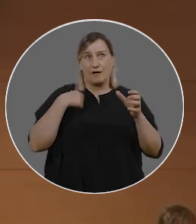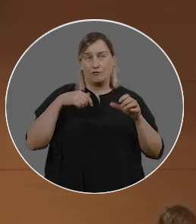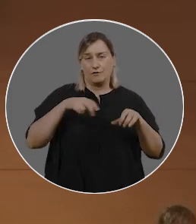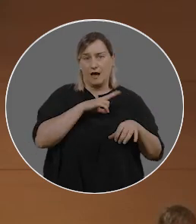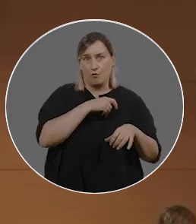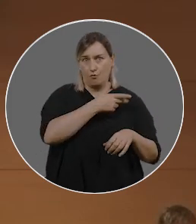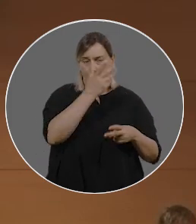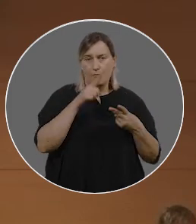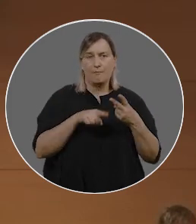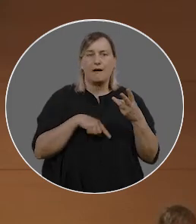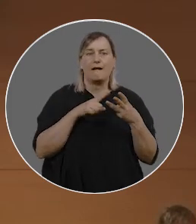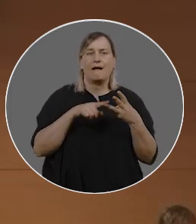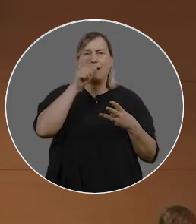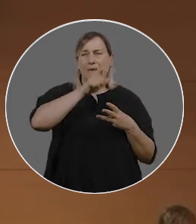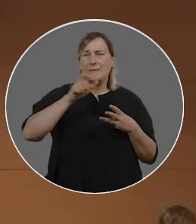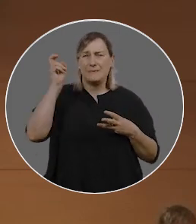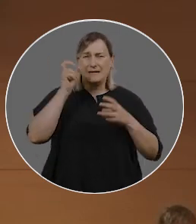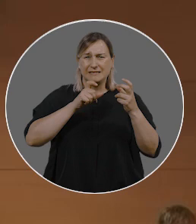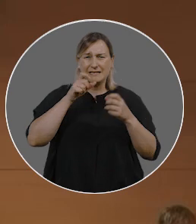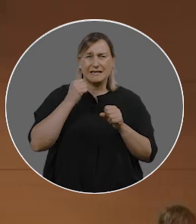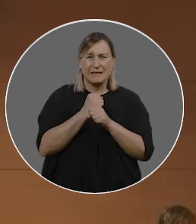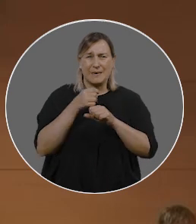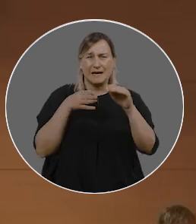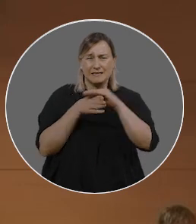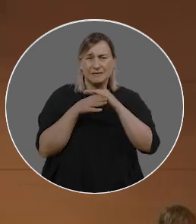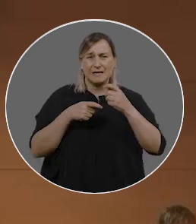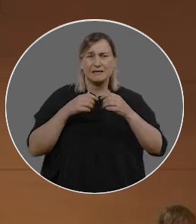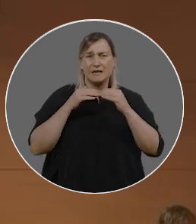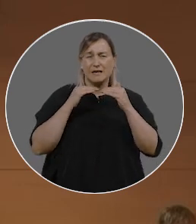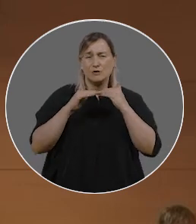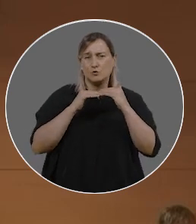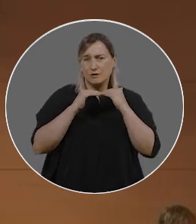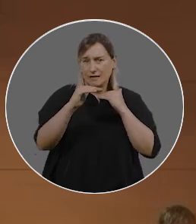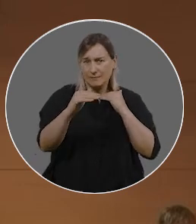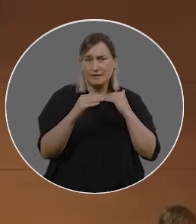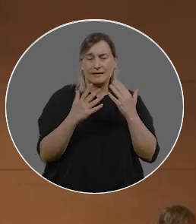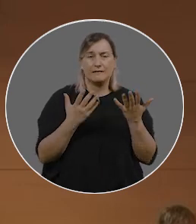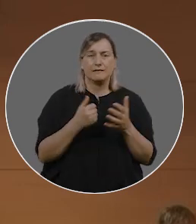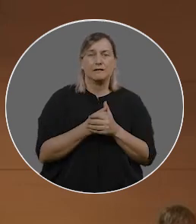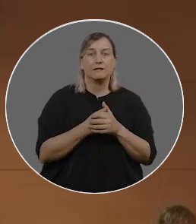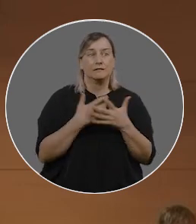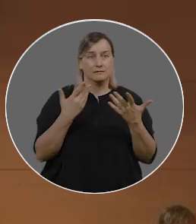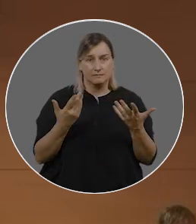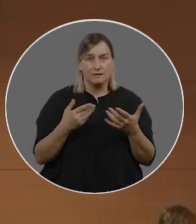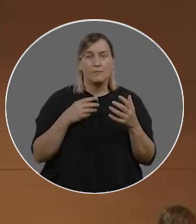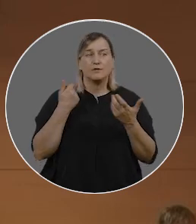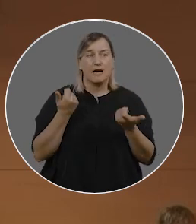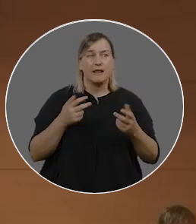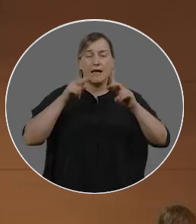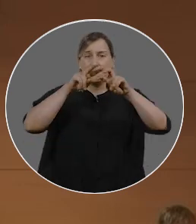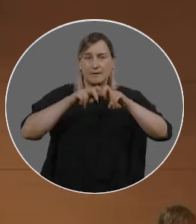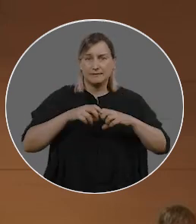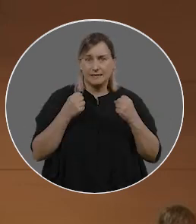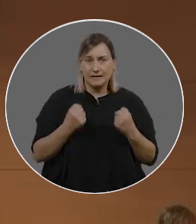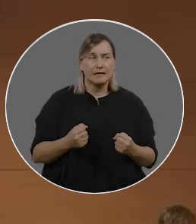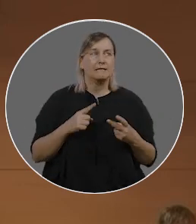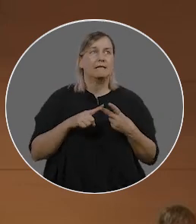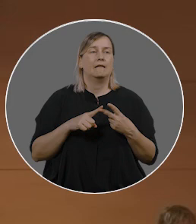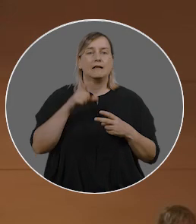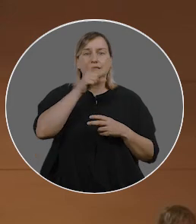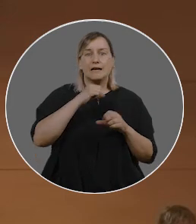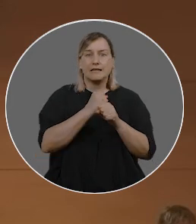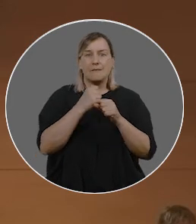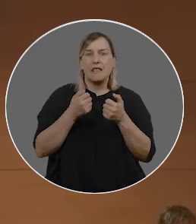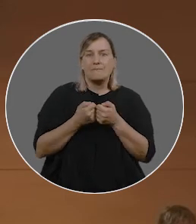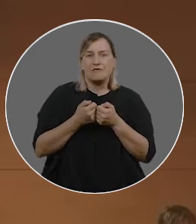radiodifusors europeus, ens ve gent que treballa amb accessibilitat i sostenibilitat, com ho lliguem això? Doncs això ho estem investigant,